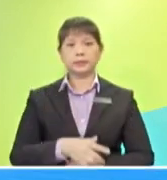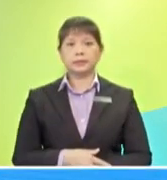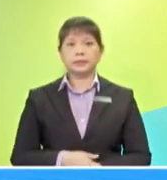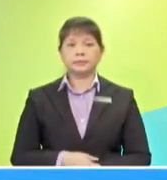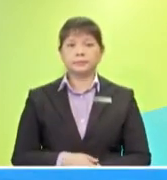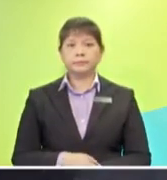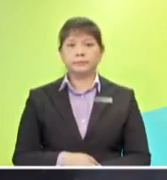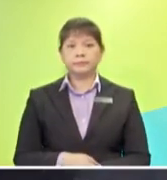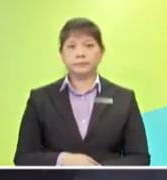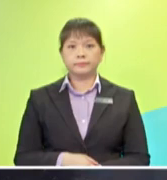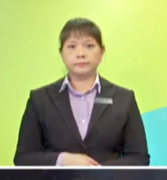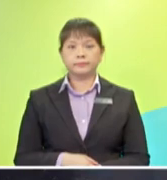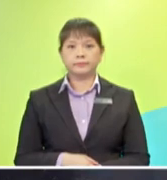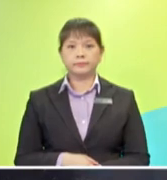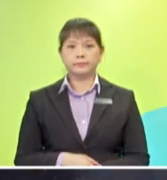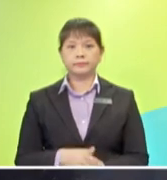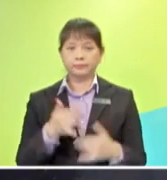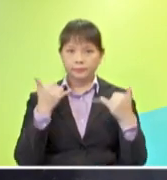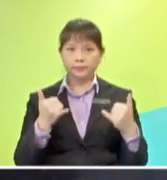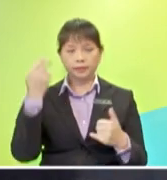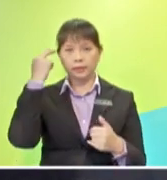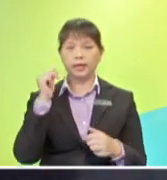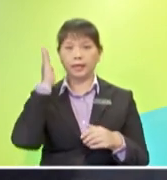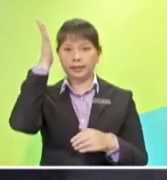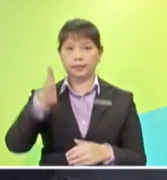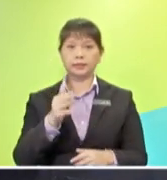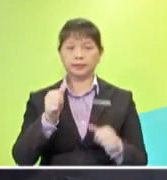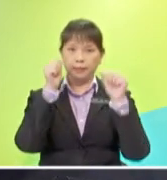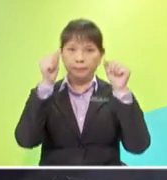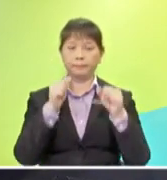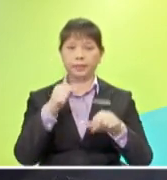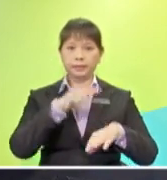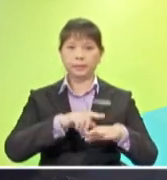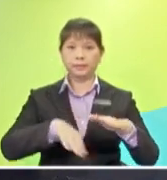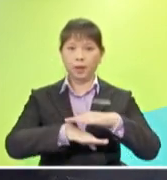saya akan tampal di bagian bawah lah oke oke